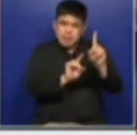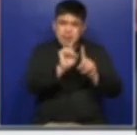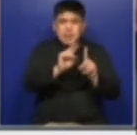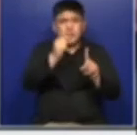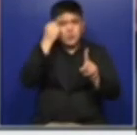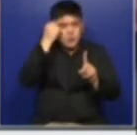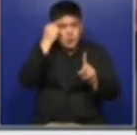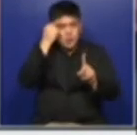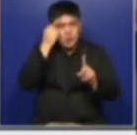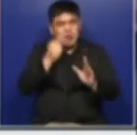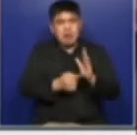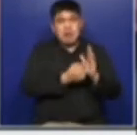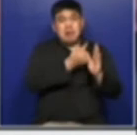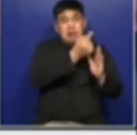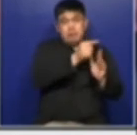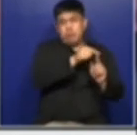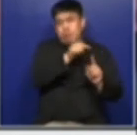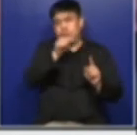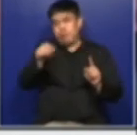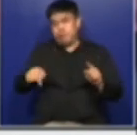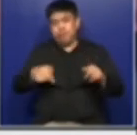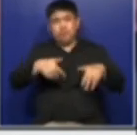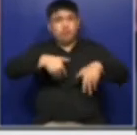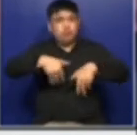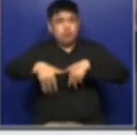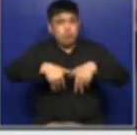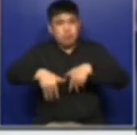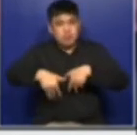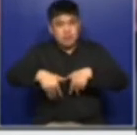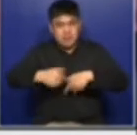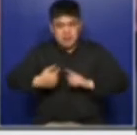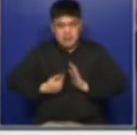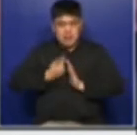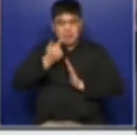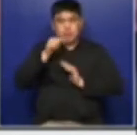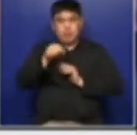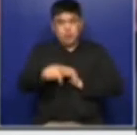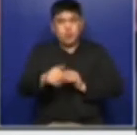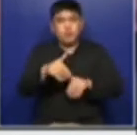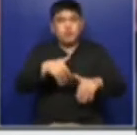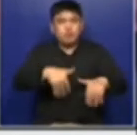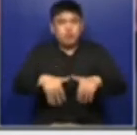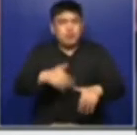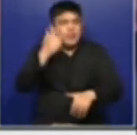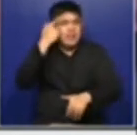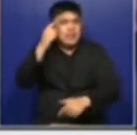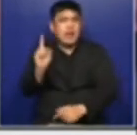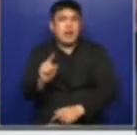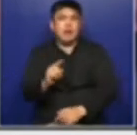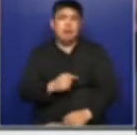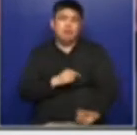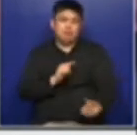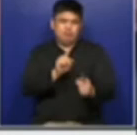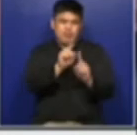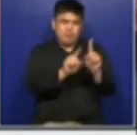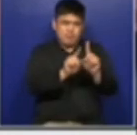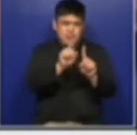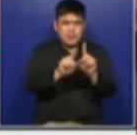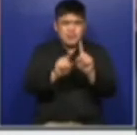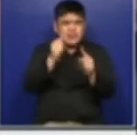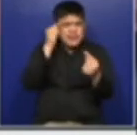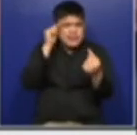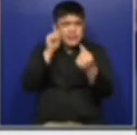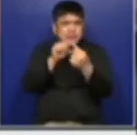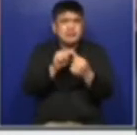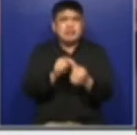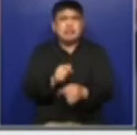ต้นน้ำถึงปลายน้ำที่จะเกิดความสำเร็จเนี่ยท่านจะต้องมีตัวชี้วัดที่จะช่วยให้เกิดความสำเร็จมาก